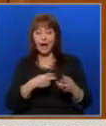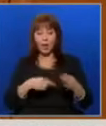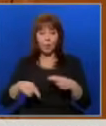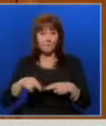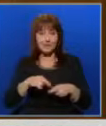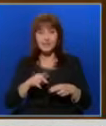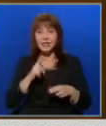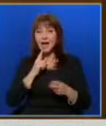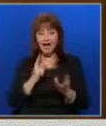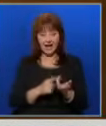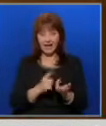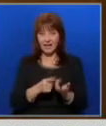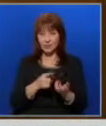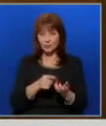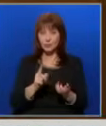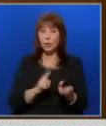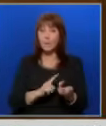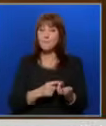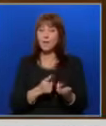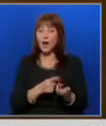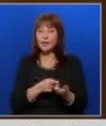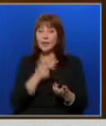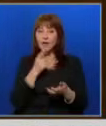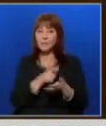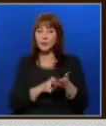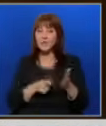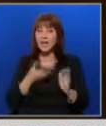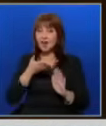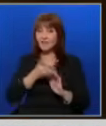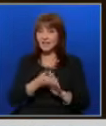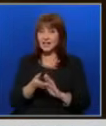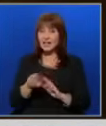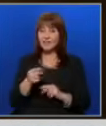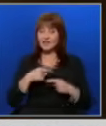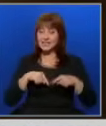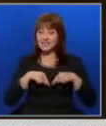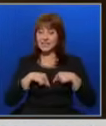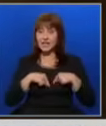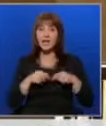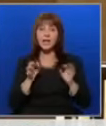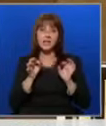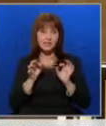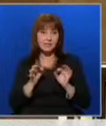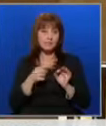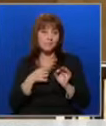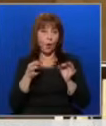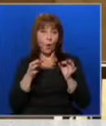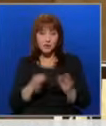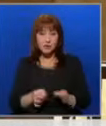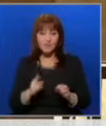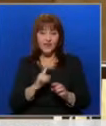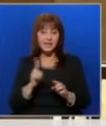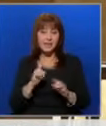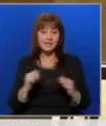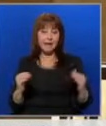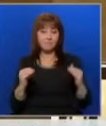а при ръчното преброяване на бюлетините, извършено в съдебно заседание, са установени съществени несъответствия с данните